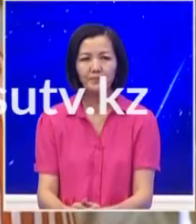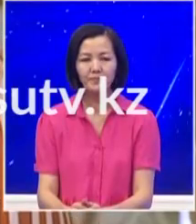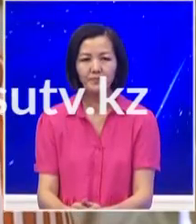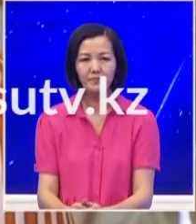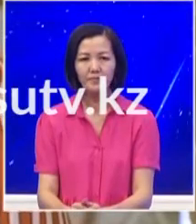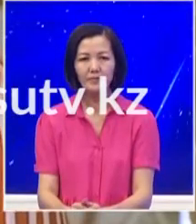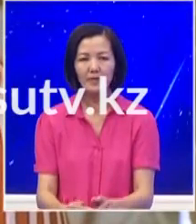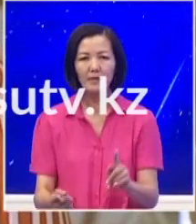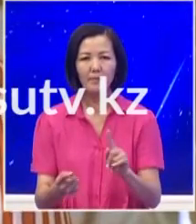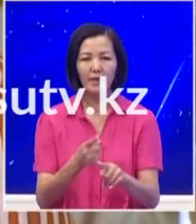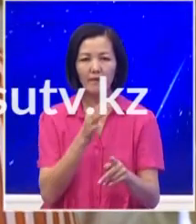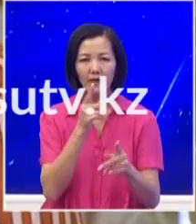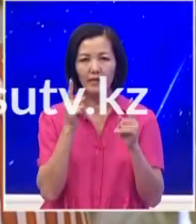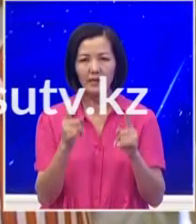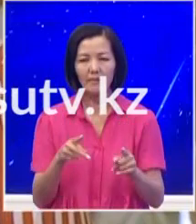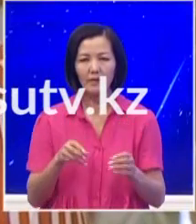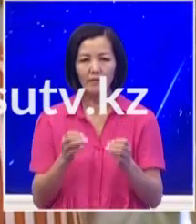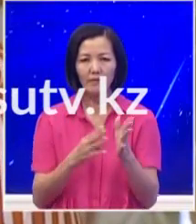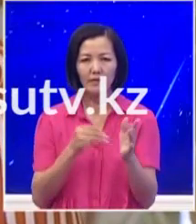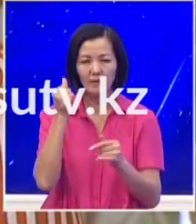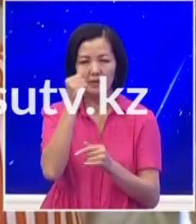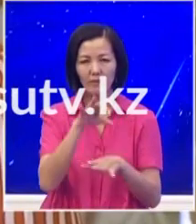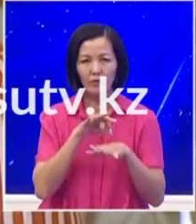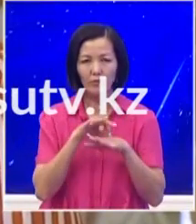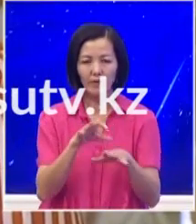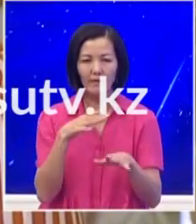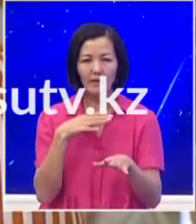Впервые такой проект мы проводили в 2018 году. И